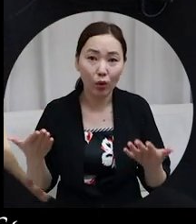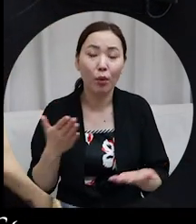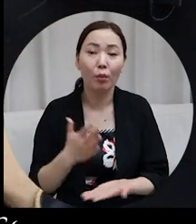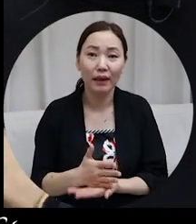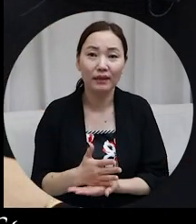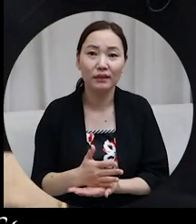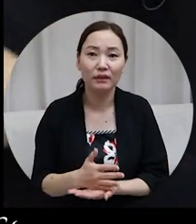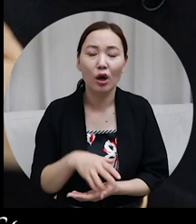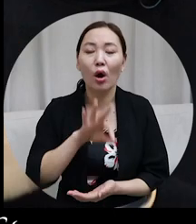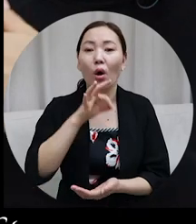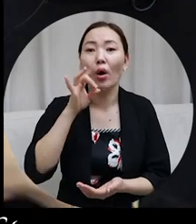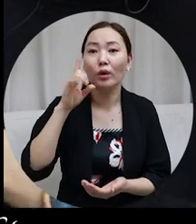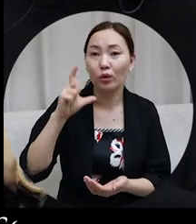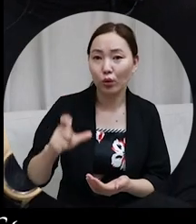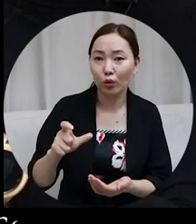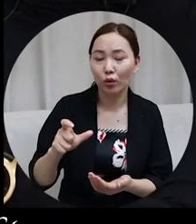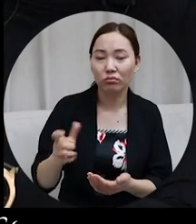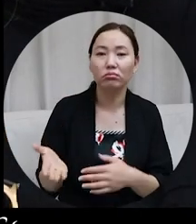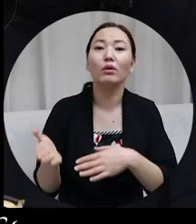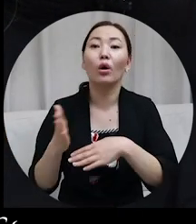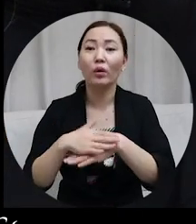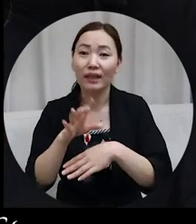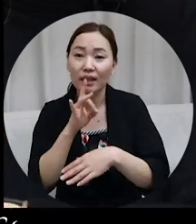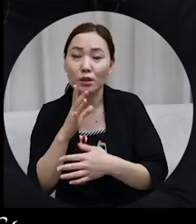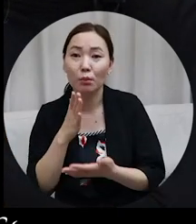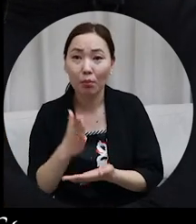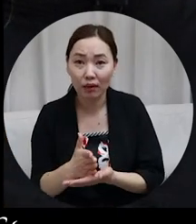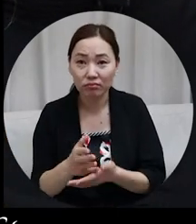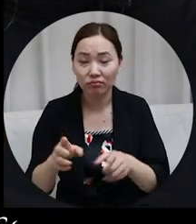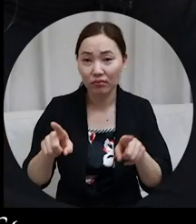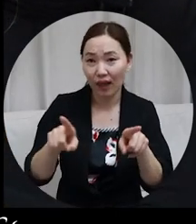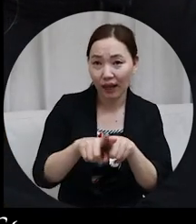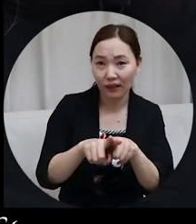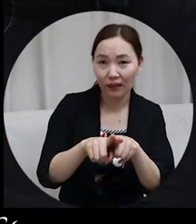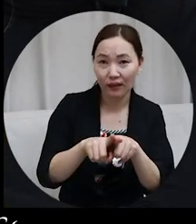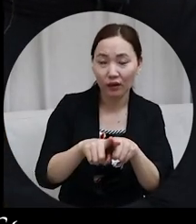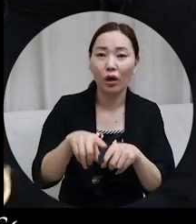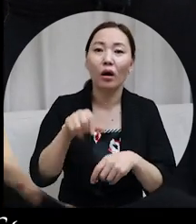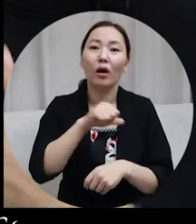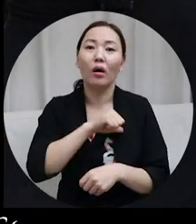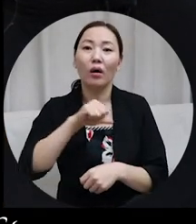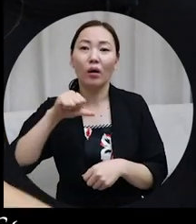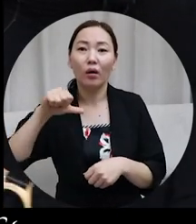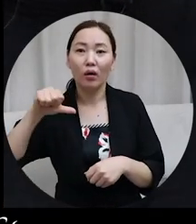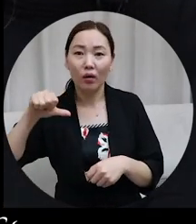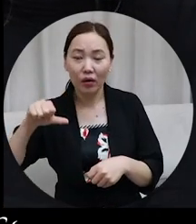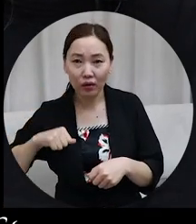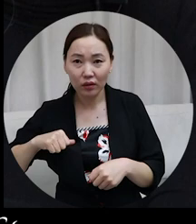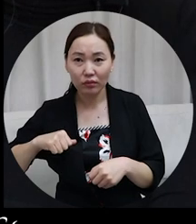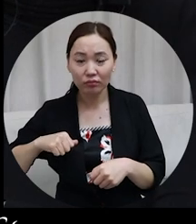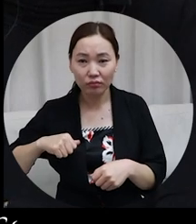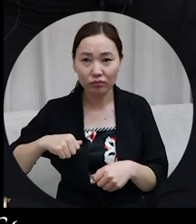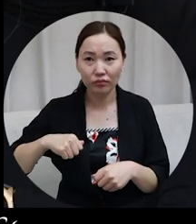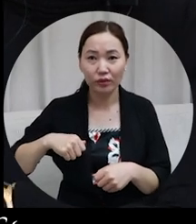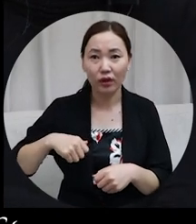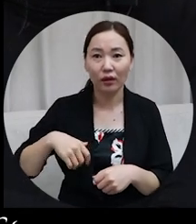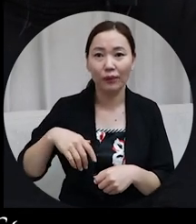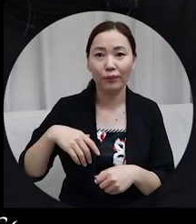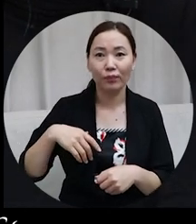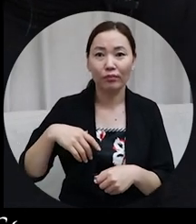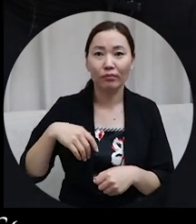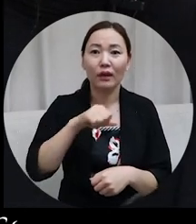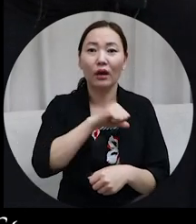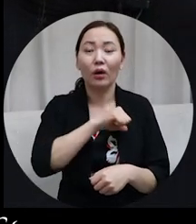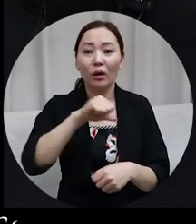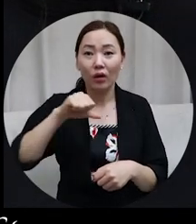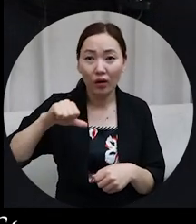өөх гэж байгаа юм шиг өөр ингээл мөнх явах юм шиг бодоод яг цагаа толонгот өөхөл тэгээл өвчин завлан хэнийг ч алахгүй хизээ ч хамаагүй ирч магадгүй шүү дээ.